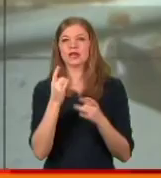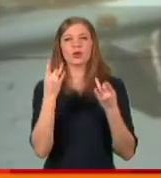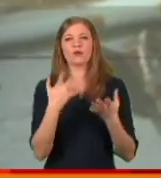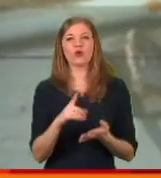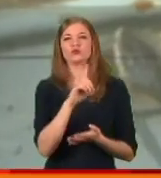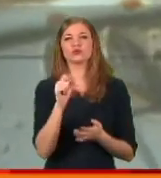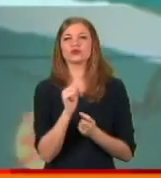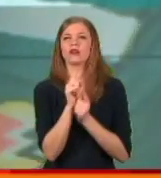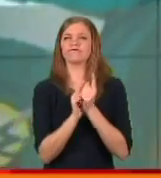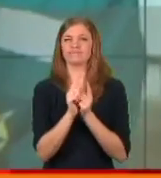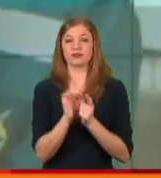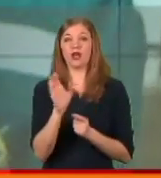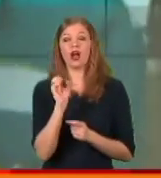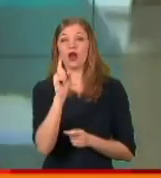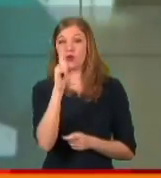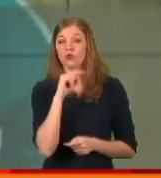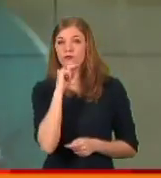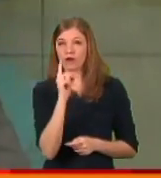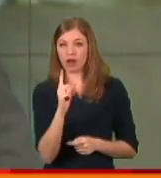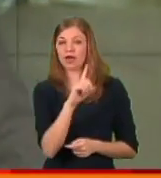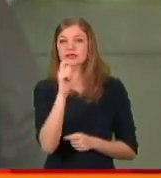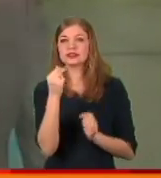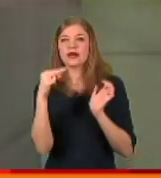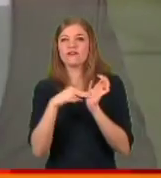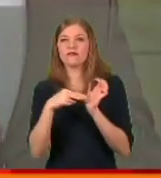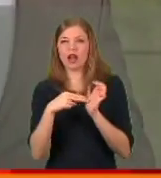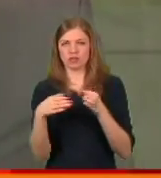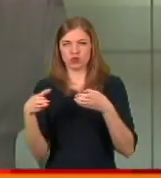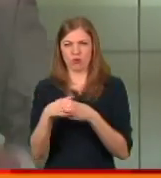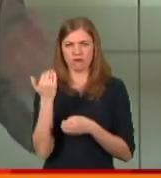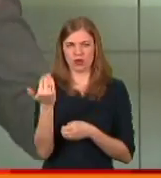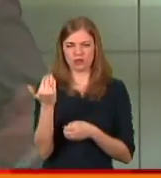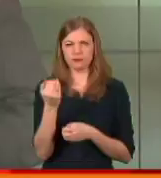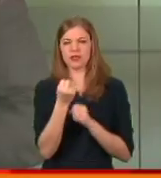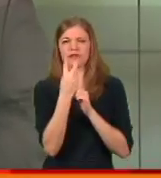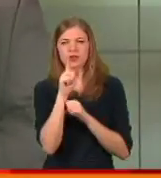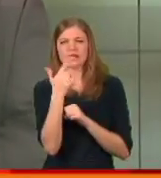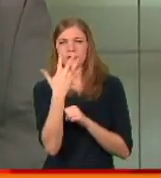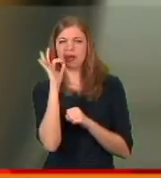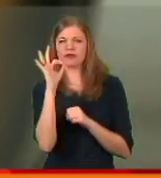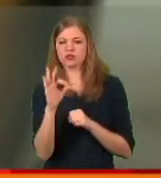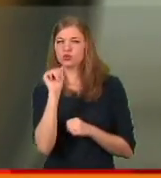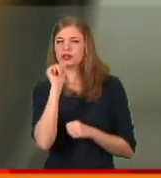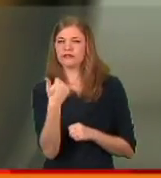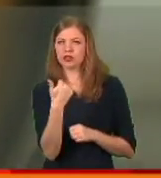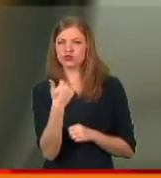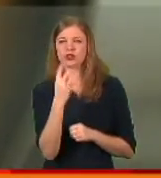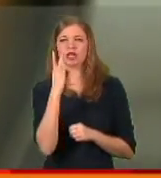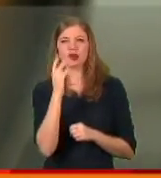за модернізацію, а увага, за вартість активів компанії. 12,5% річних